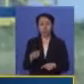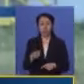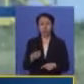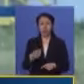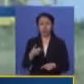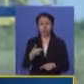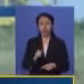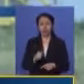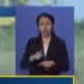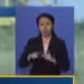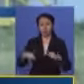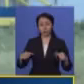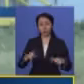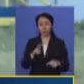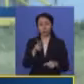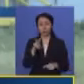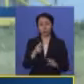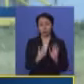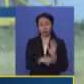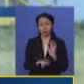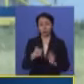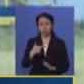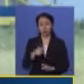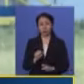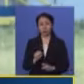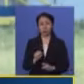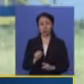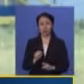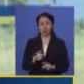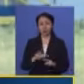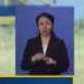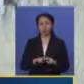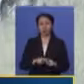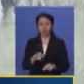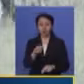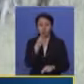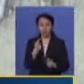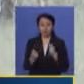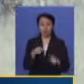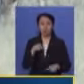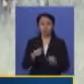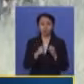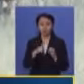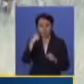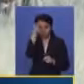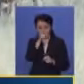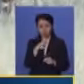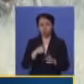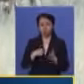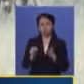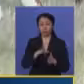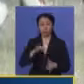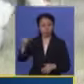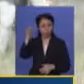Остальное – 280 гектар у нас – это кормовые. В 2012 году фермер приобрел